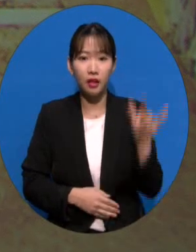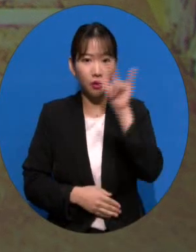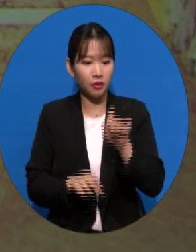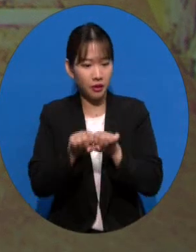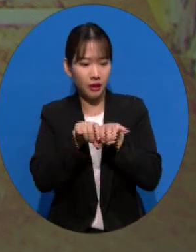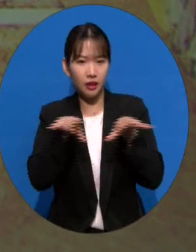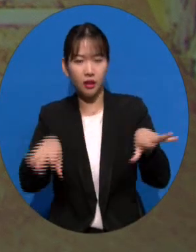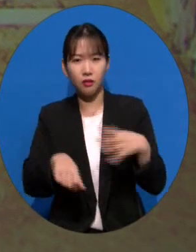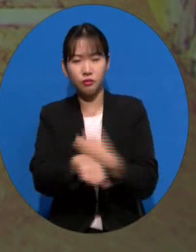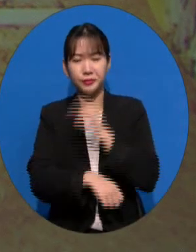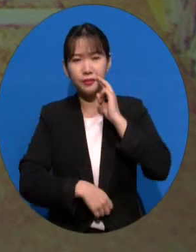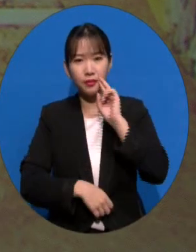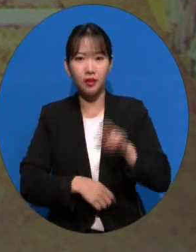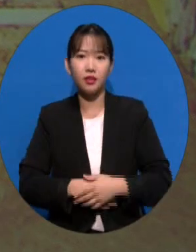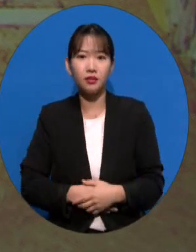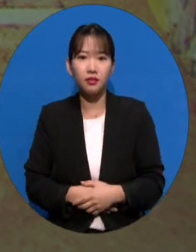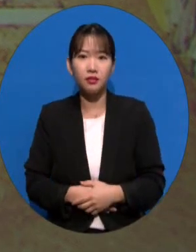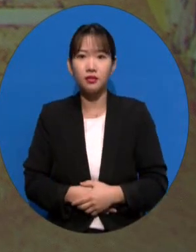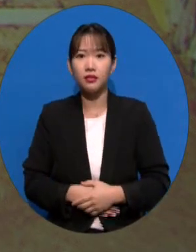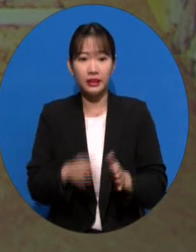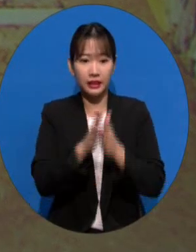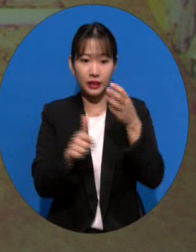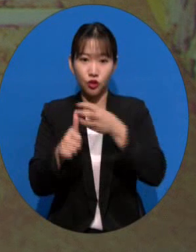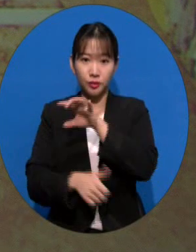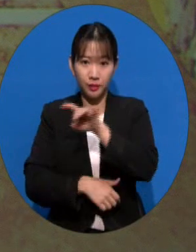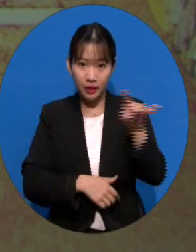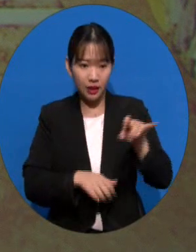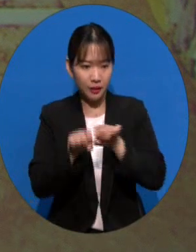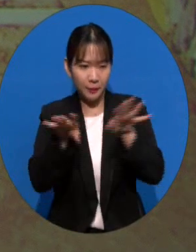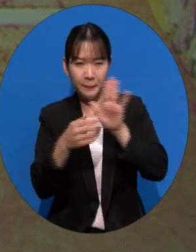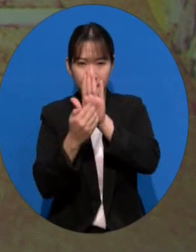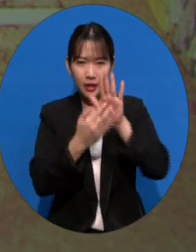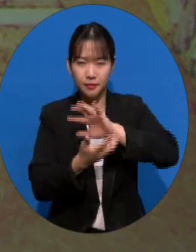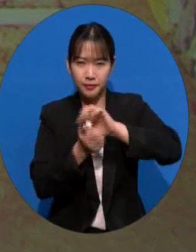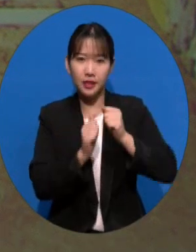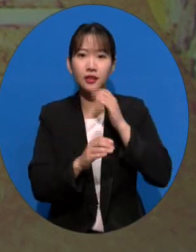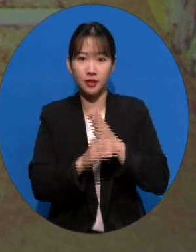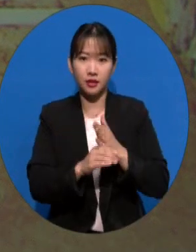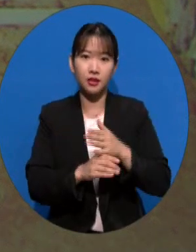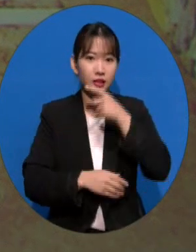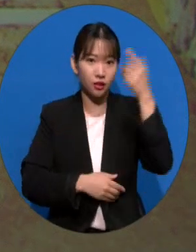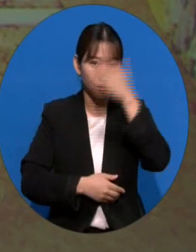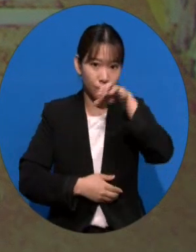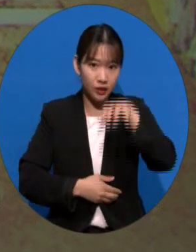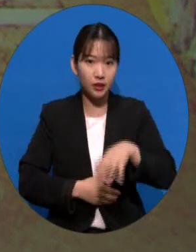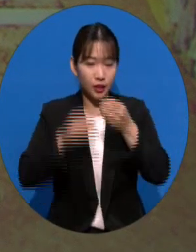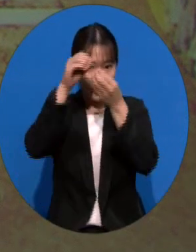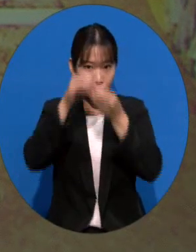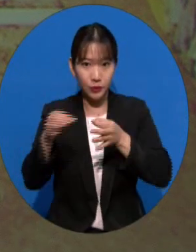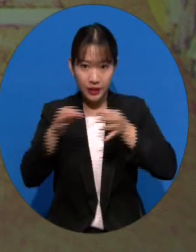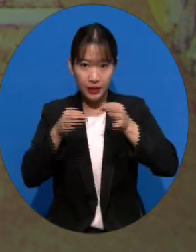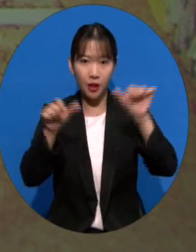코로나19 확산세가 심각한 수준에 이르고 있습니다. 시군마다 확산 방지에 온 힘을 쏟고 있는 가운데 여수에서는